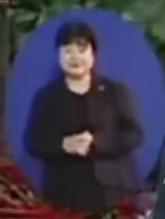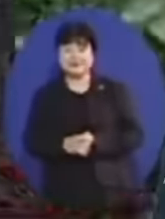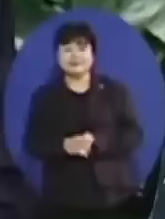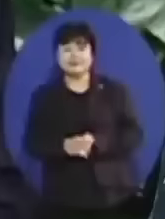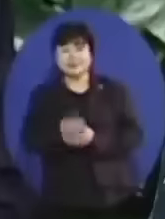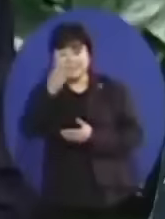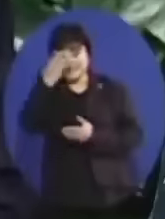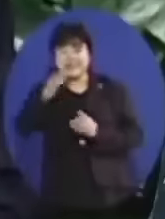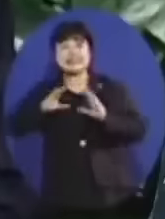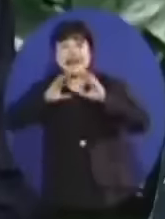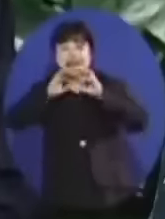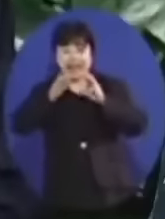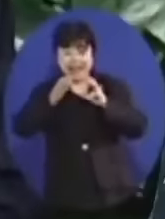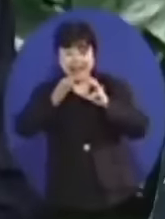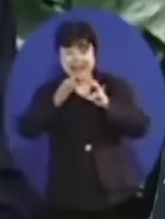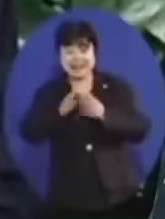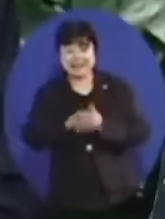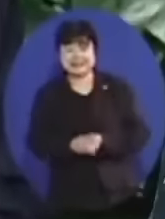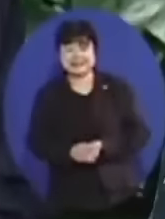이스라엘